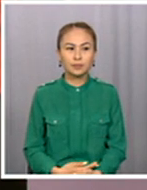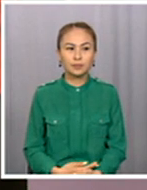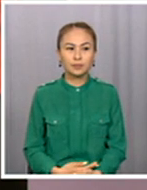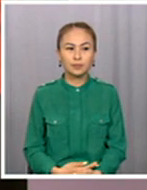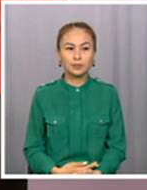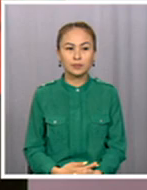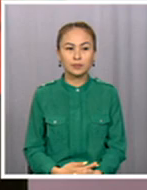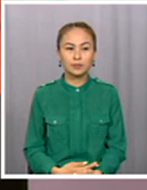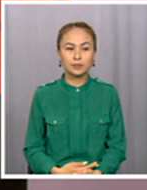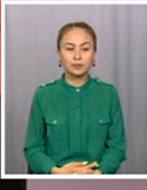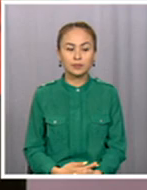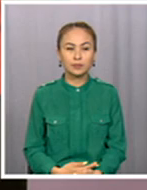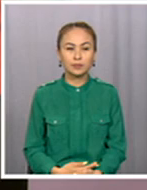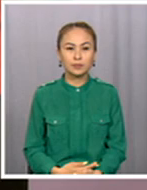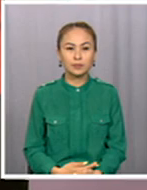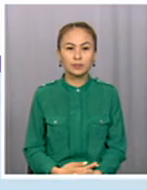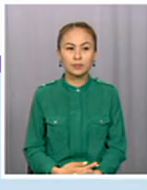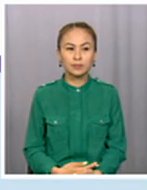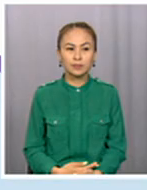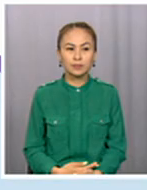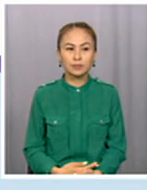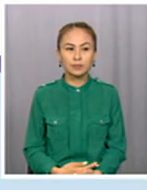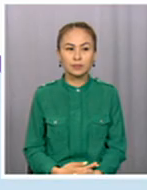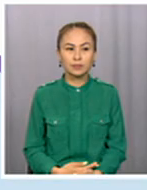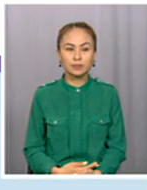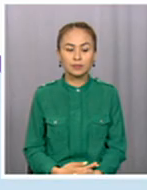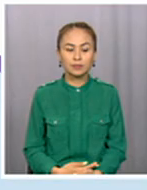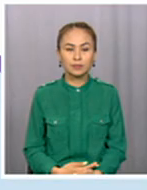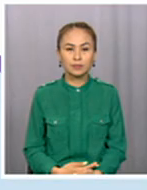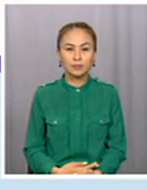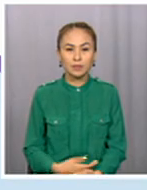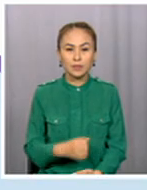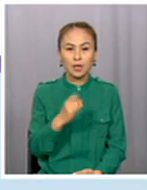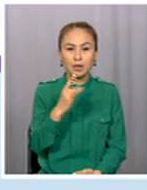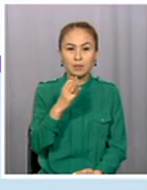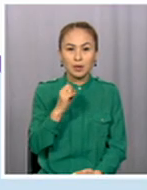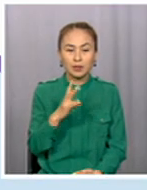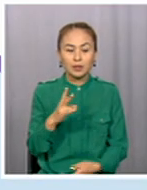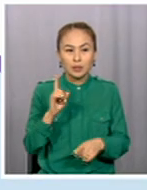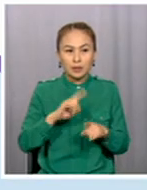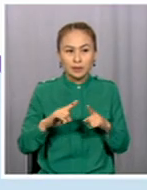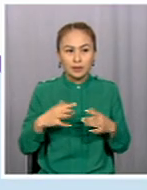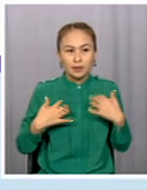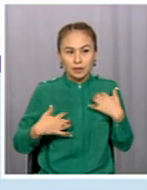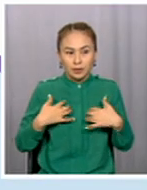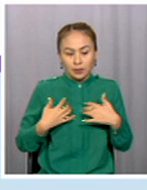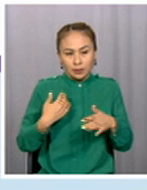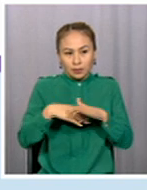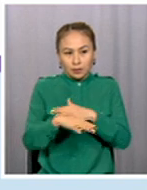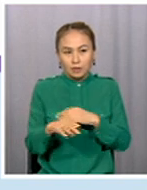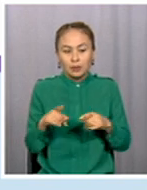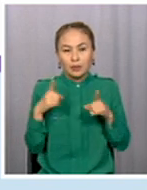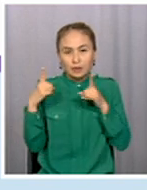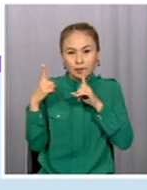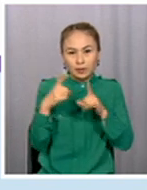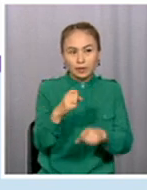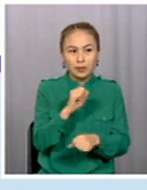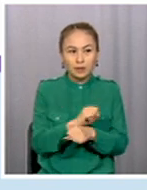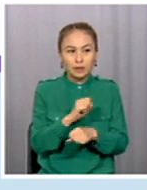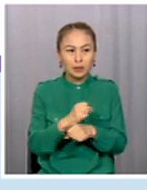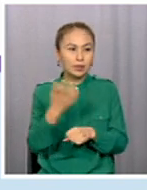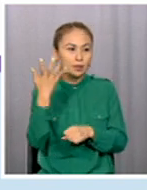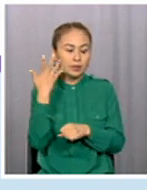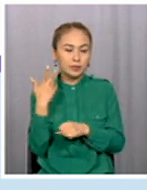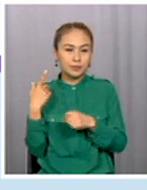Ендеше жағдаятты шешіп көрейік. Арман үйден асығы шығып, аялдамаға жүгірді. Жолда келе